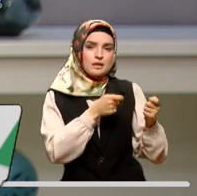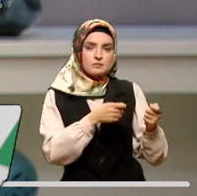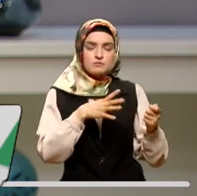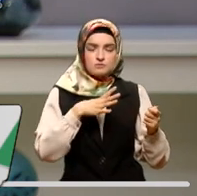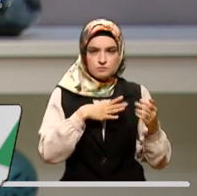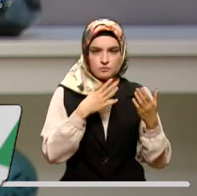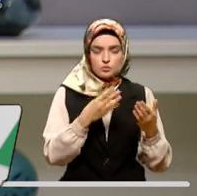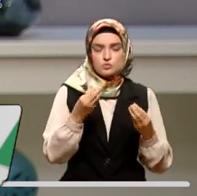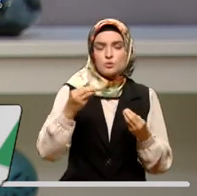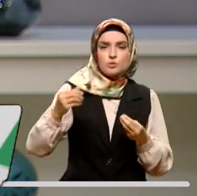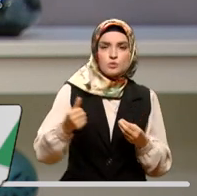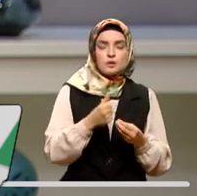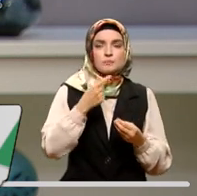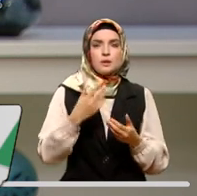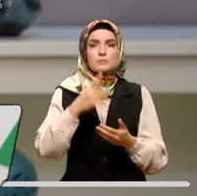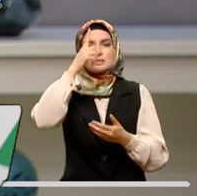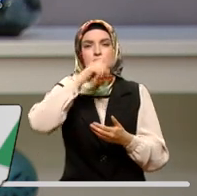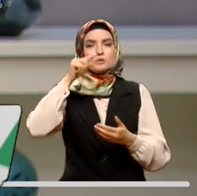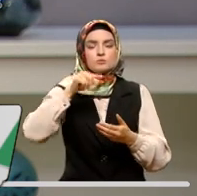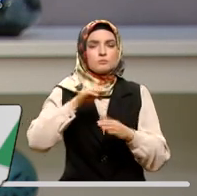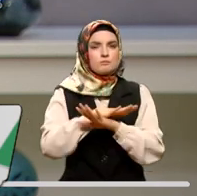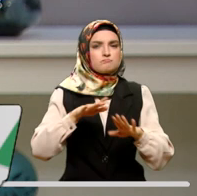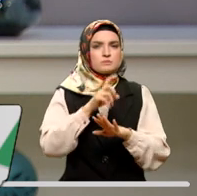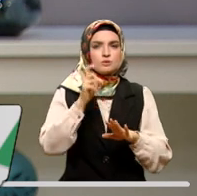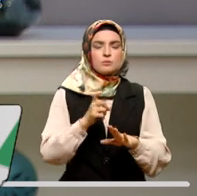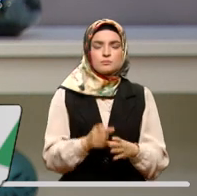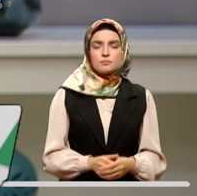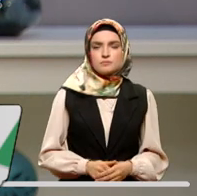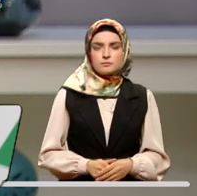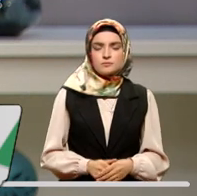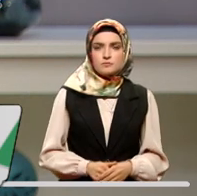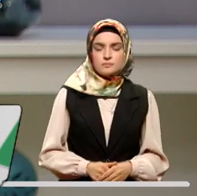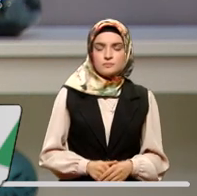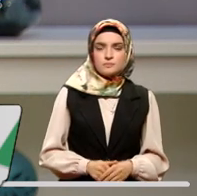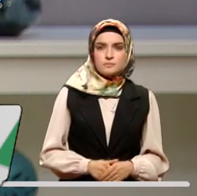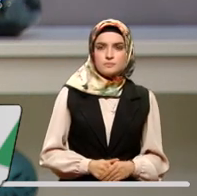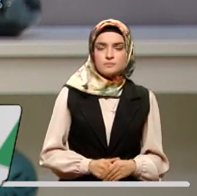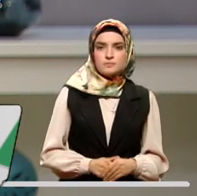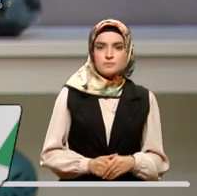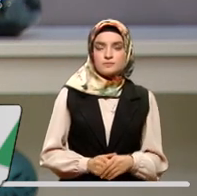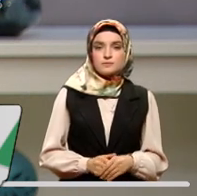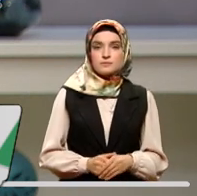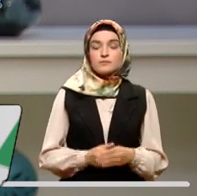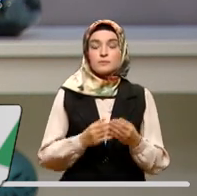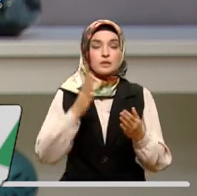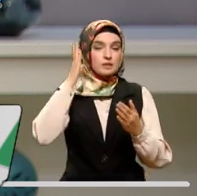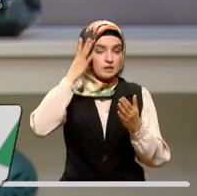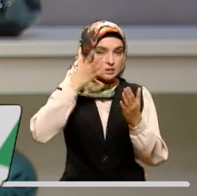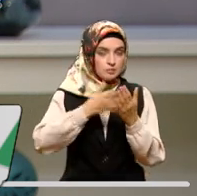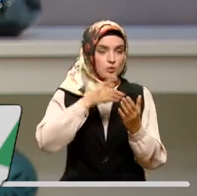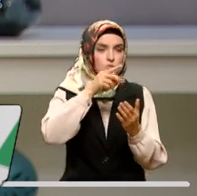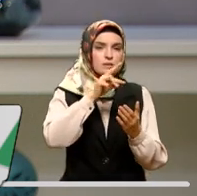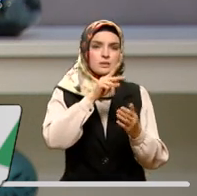ve benzeri çok önemli. Ama sadece bununla da bitiyor mu acaba görevimiz? Mesela dediniz ki ibadet aslında taklit,